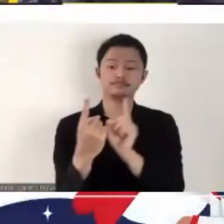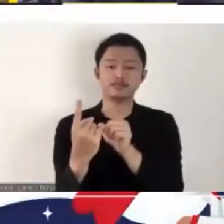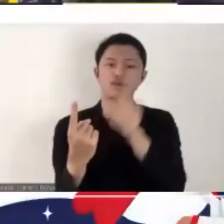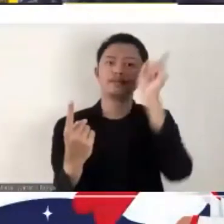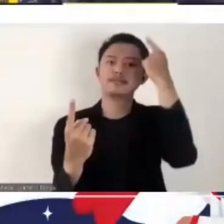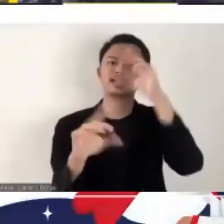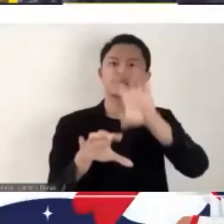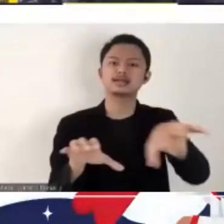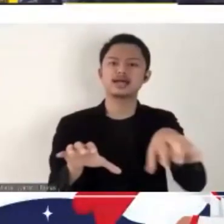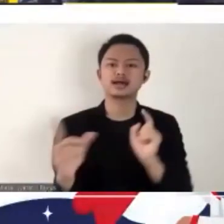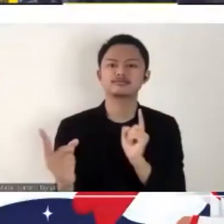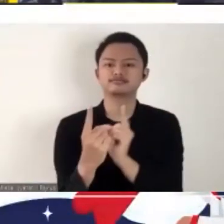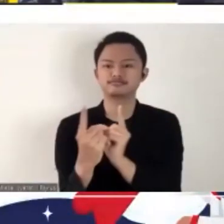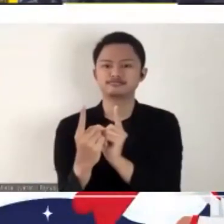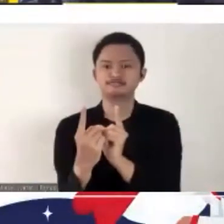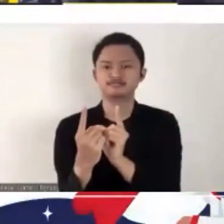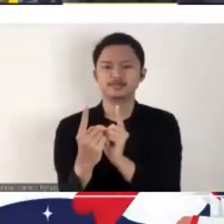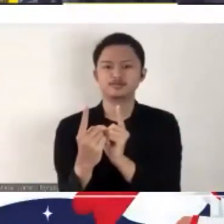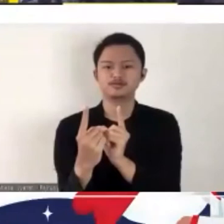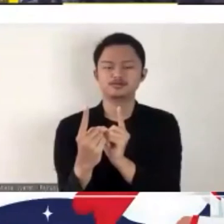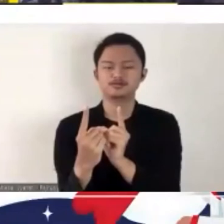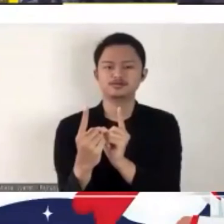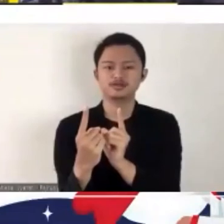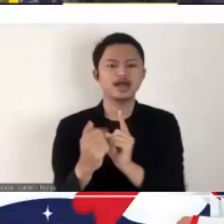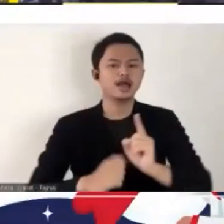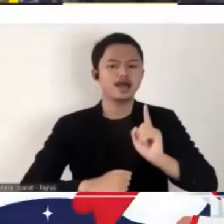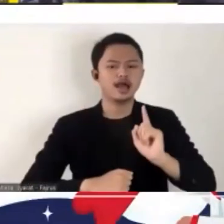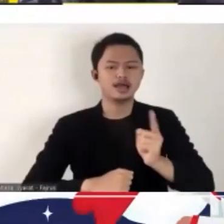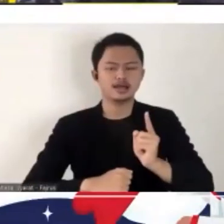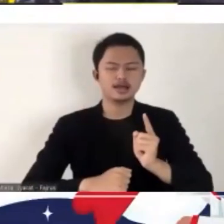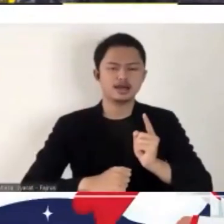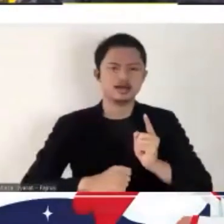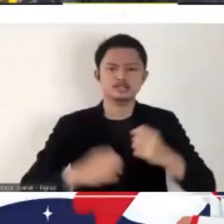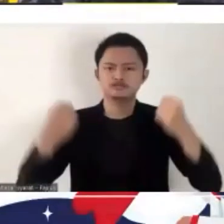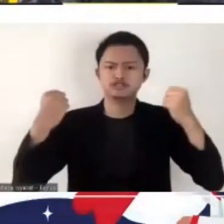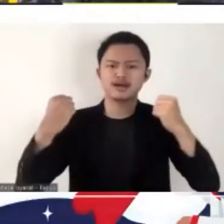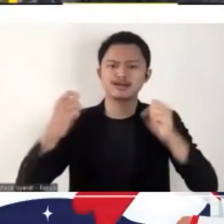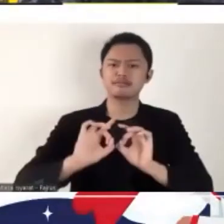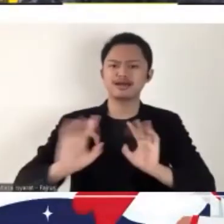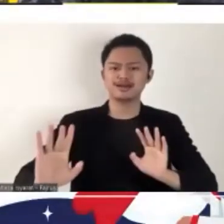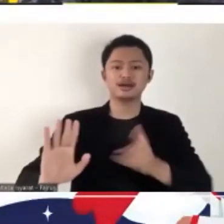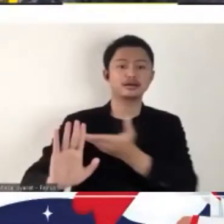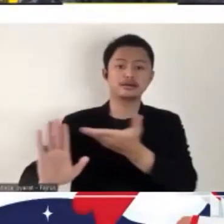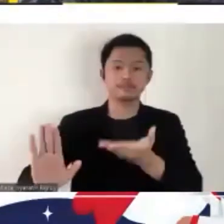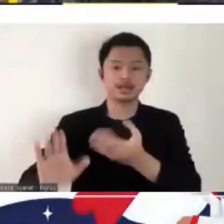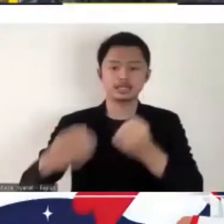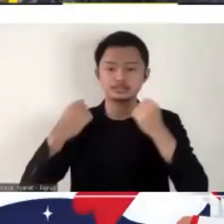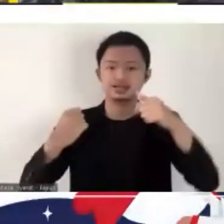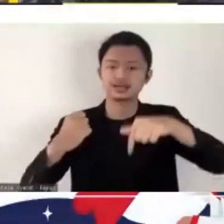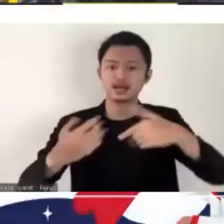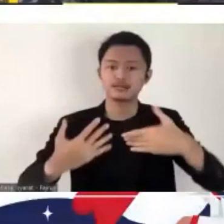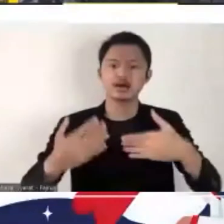itu ada semacam apa ya Ada semangat yang berbeda Artinya mereka memang sama halnya saat ini adalah